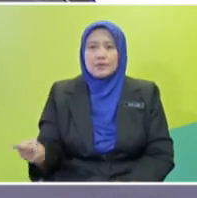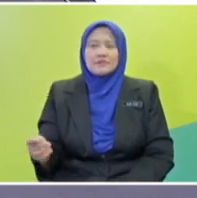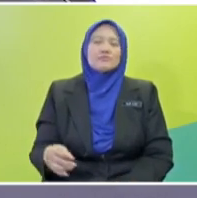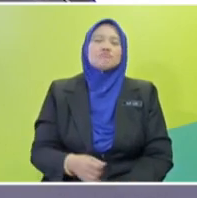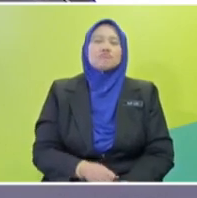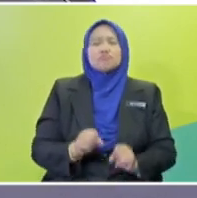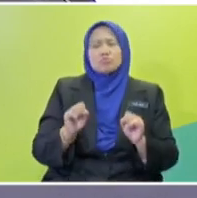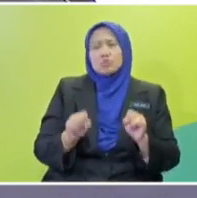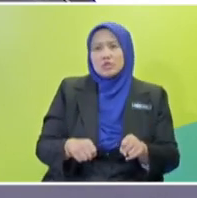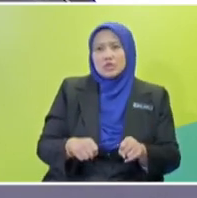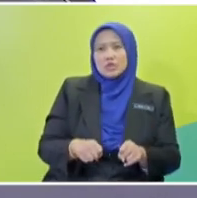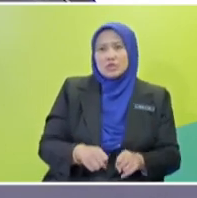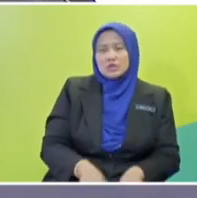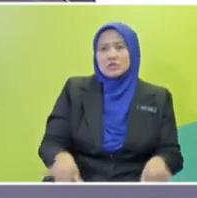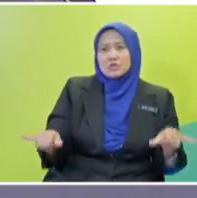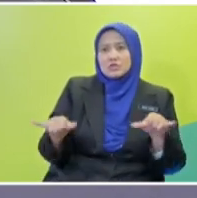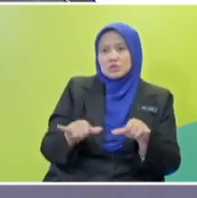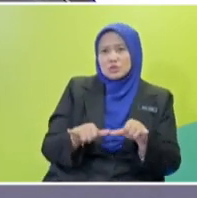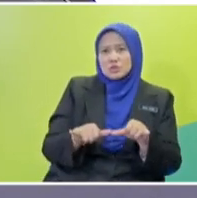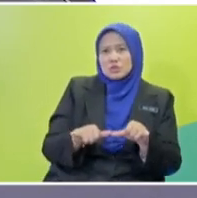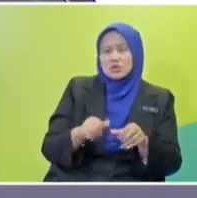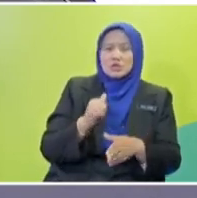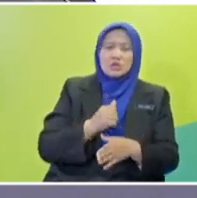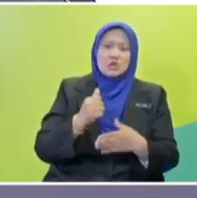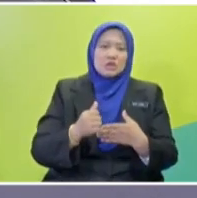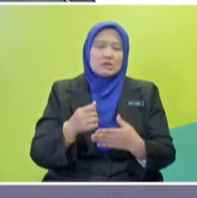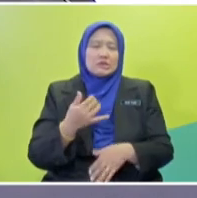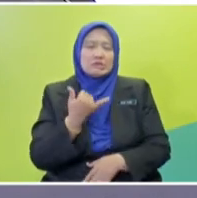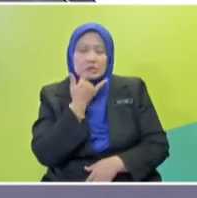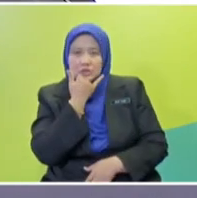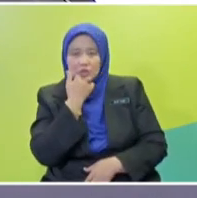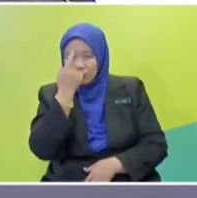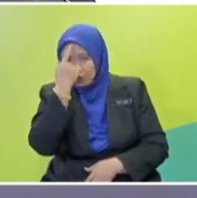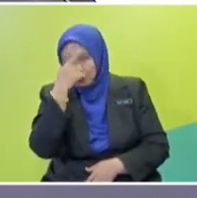ah jadi orang paham Oke orang dapat Gambarkan Ki Berapa besar